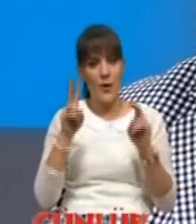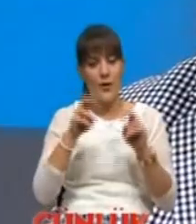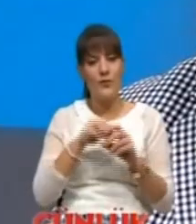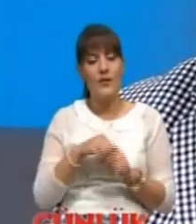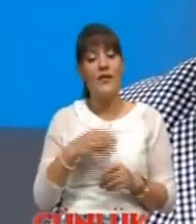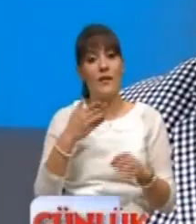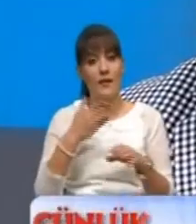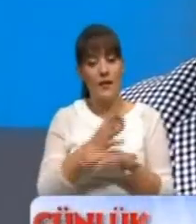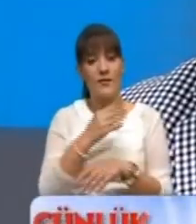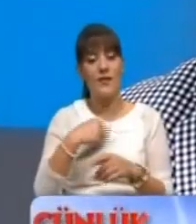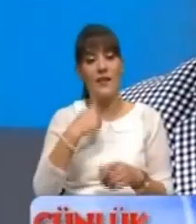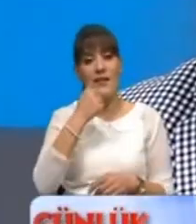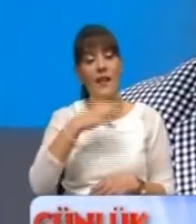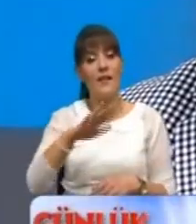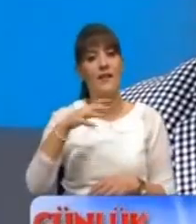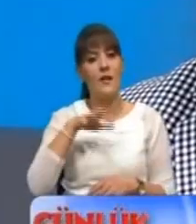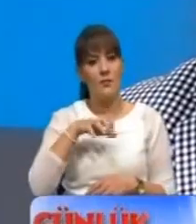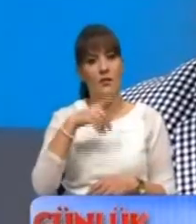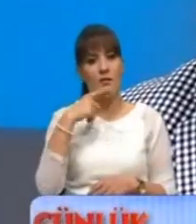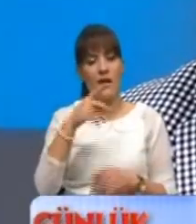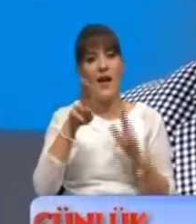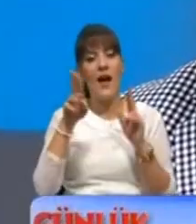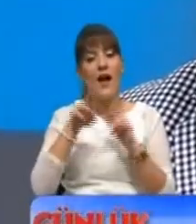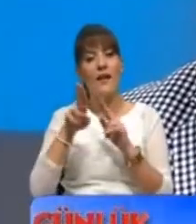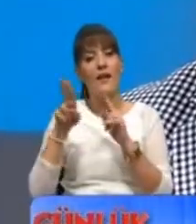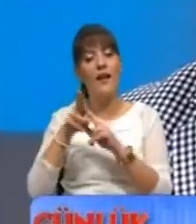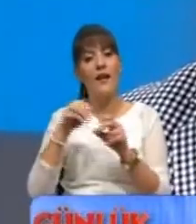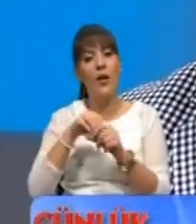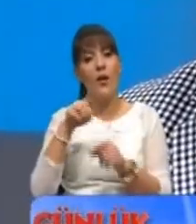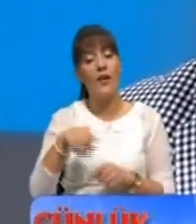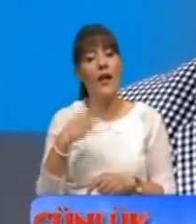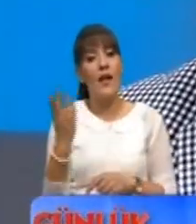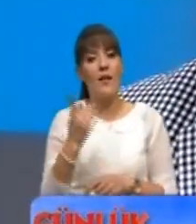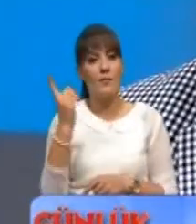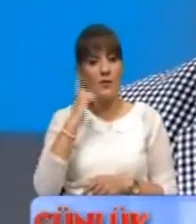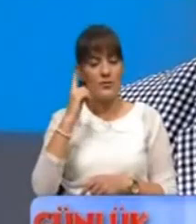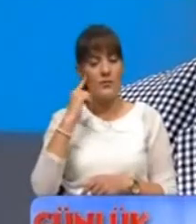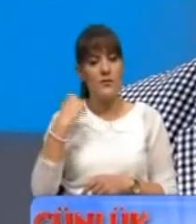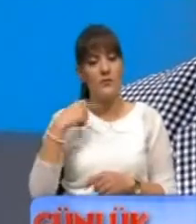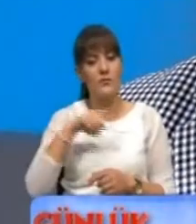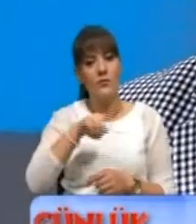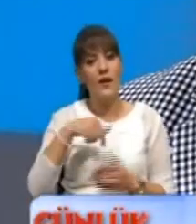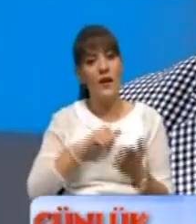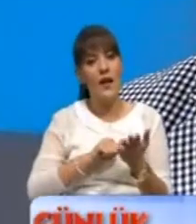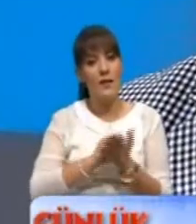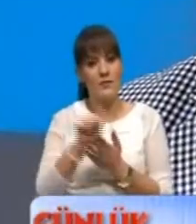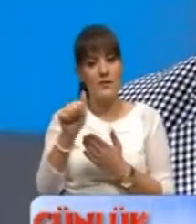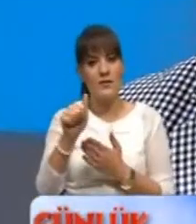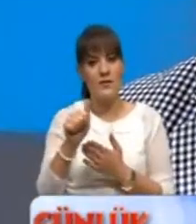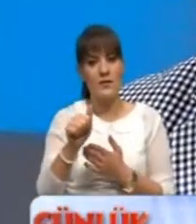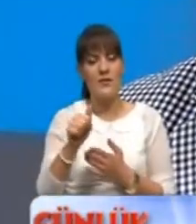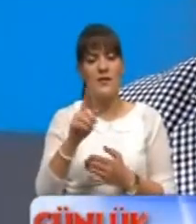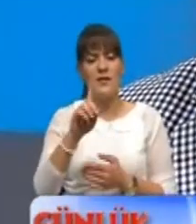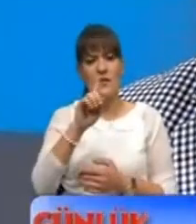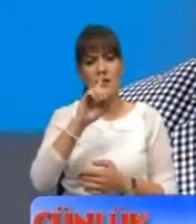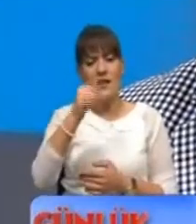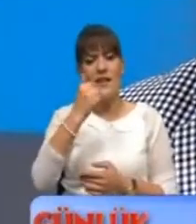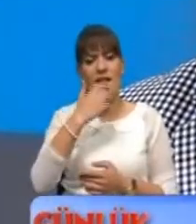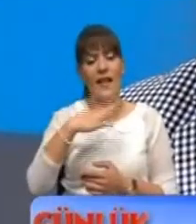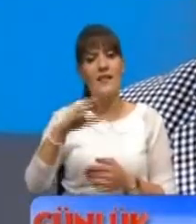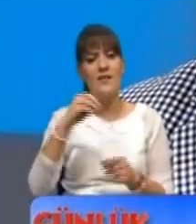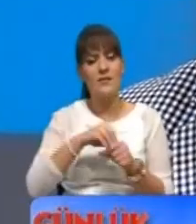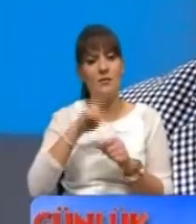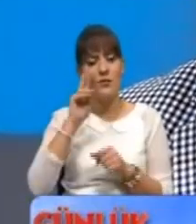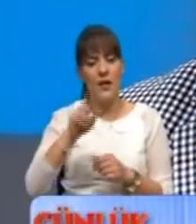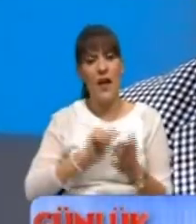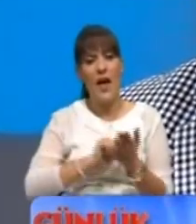Gerçekten deniz kaplumbağaları deyince aslında karette onların en meşhurları. Evet. Biz bunların hepsini sanki denizde gördüğümüz